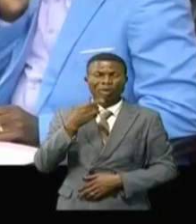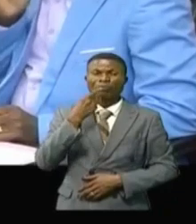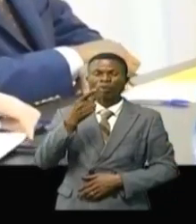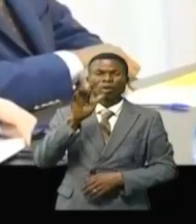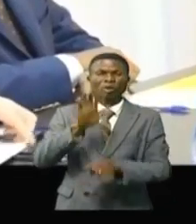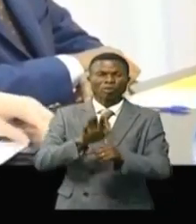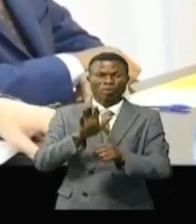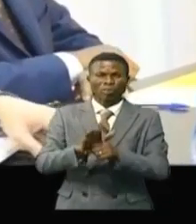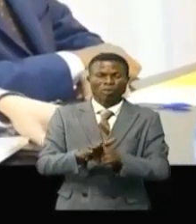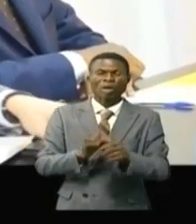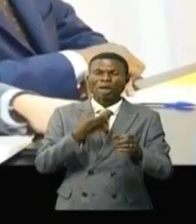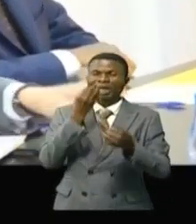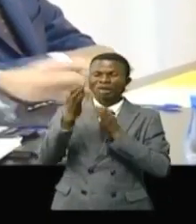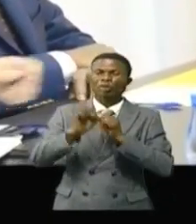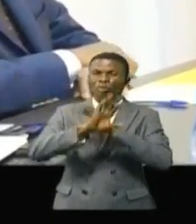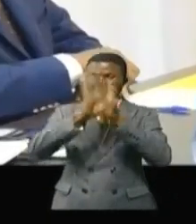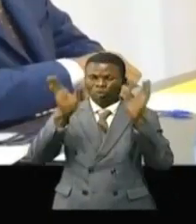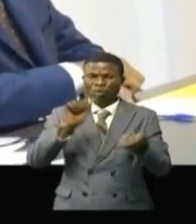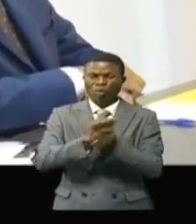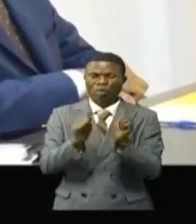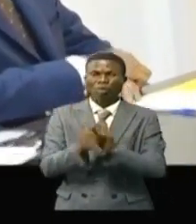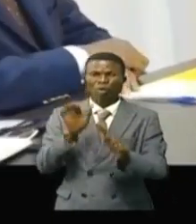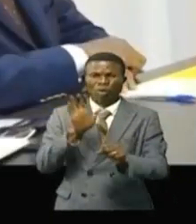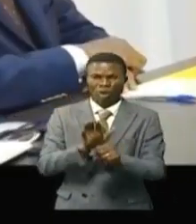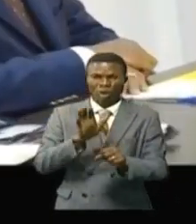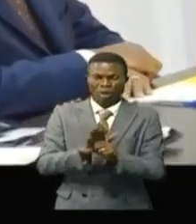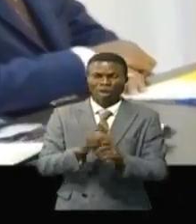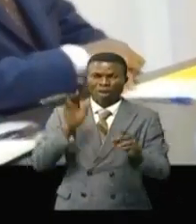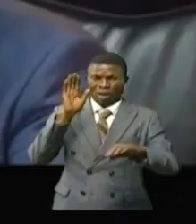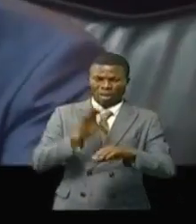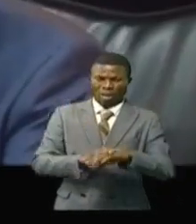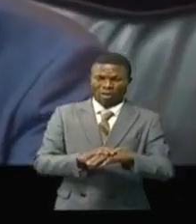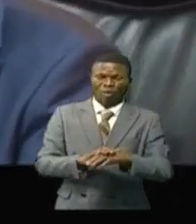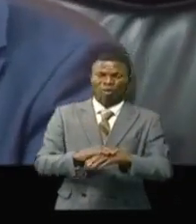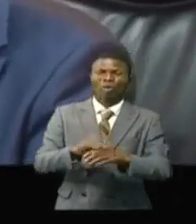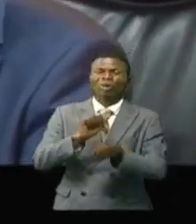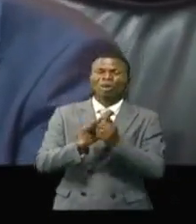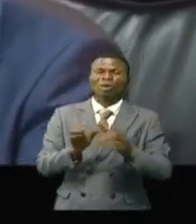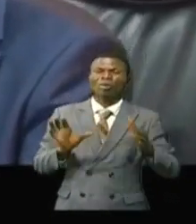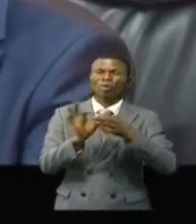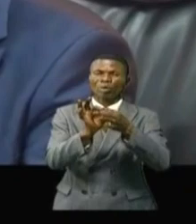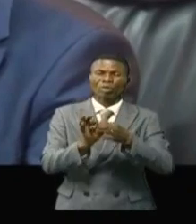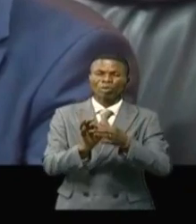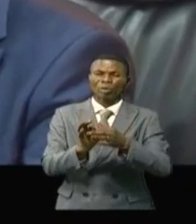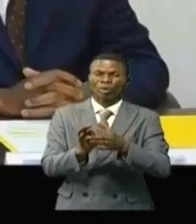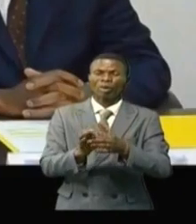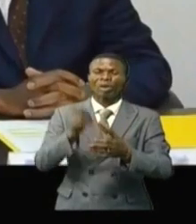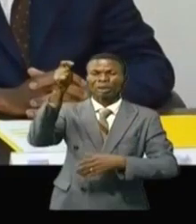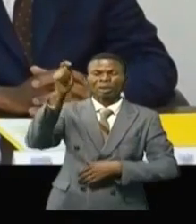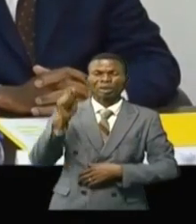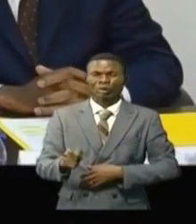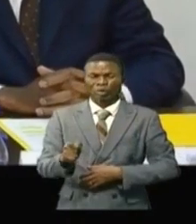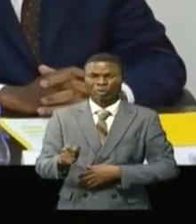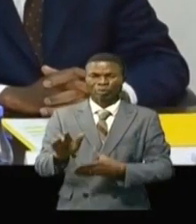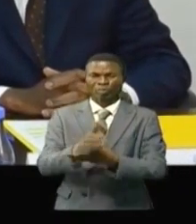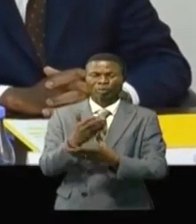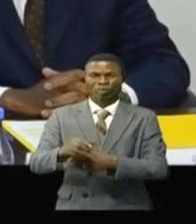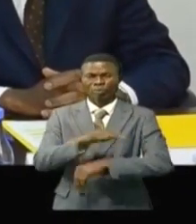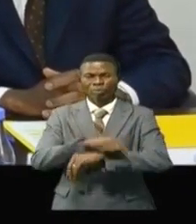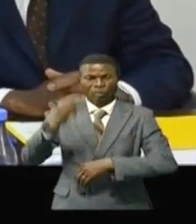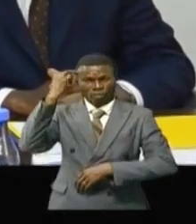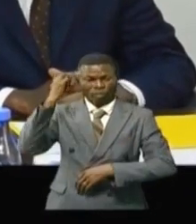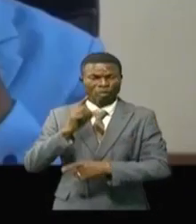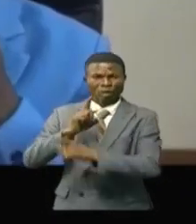nombre d'éclaircissements sur plusieurs points qui marquent l'évolution de la coopération bilatérale militaire entre le ministère